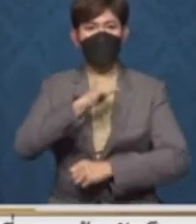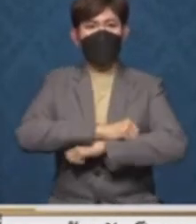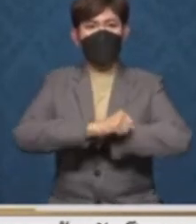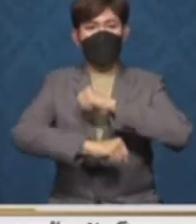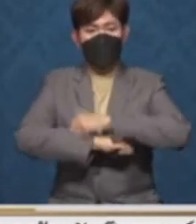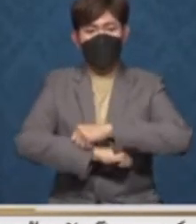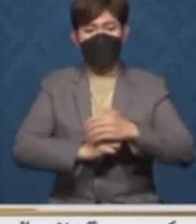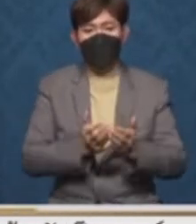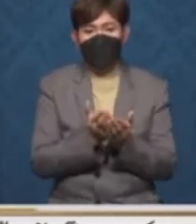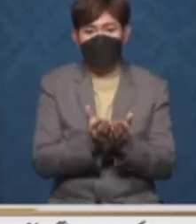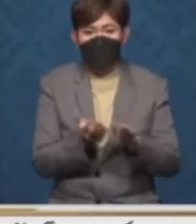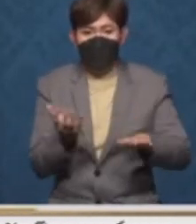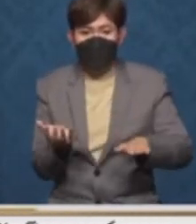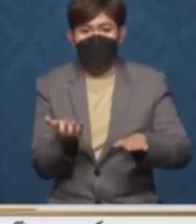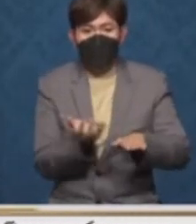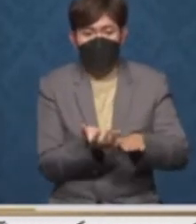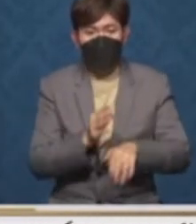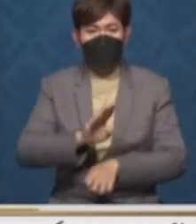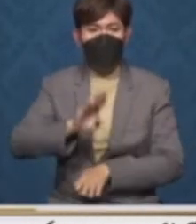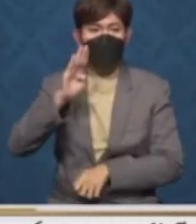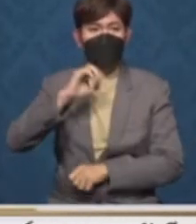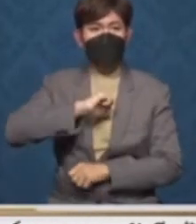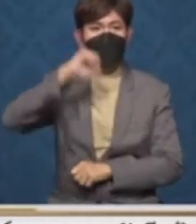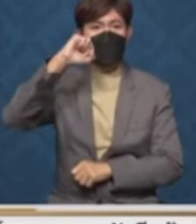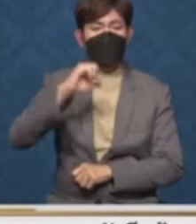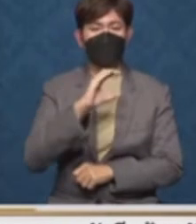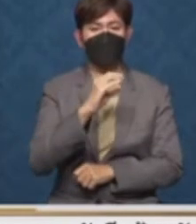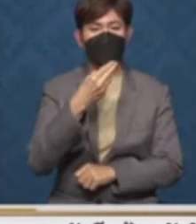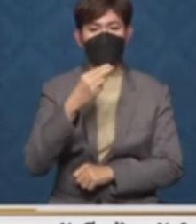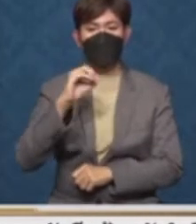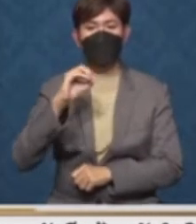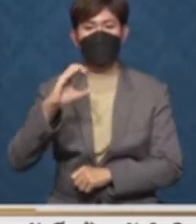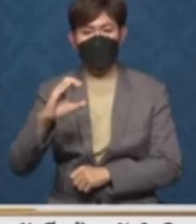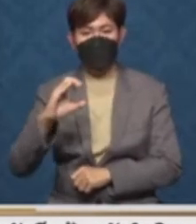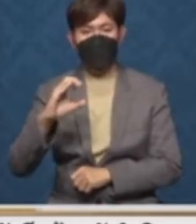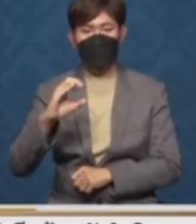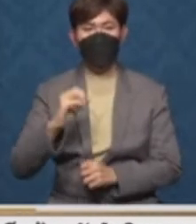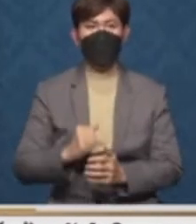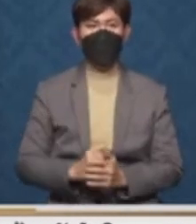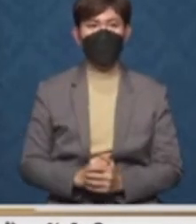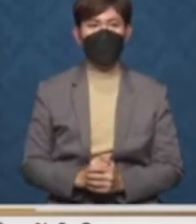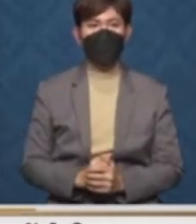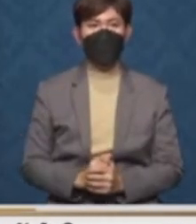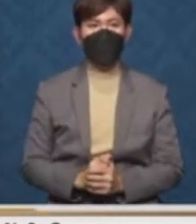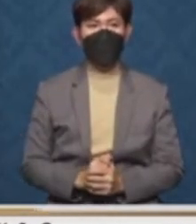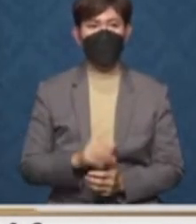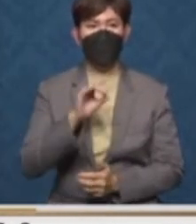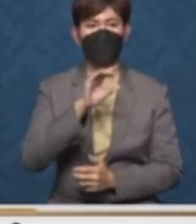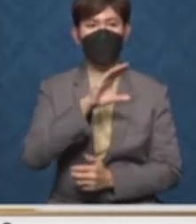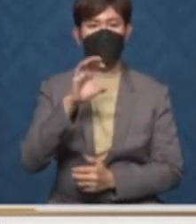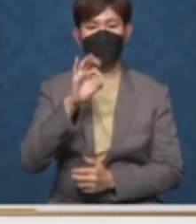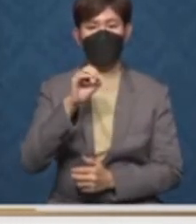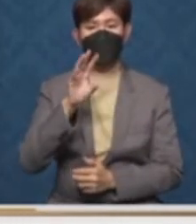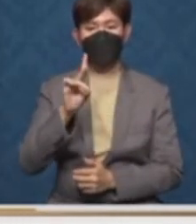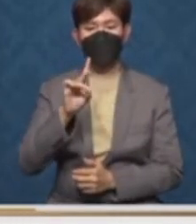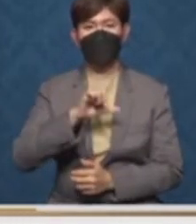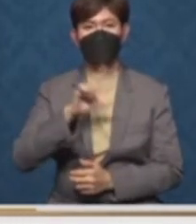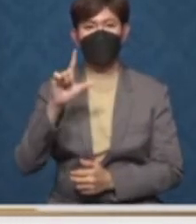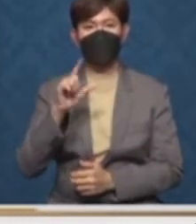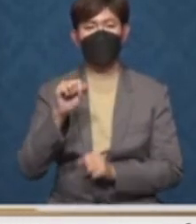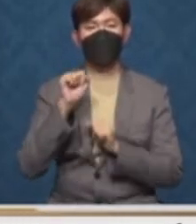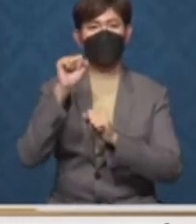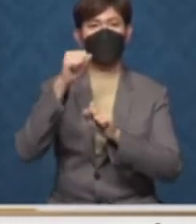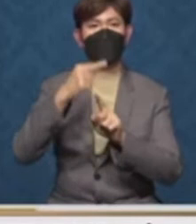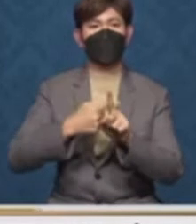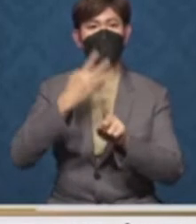อดเรือดำน้ำครับบริษัทที่ชนะก็คือ CSOC นะครับ897ล้านประกาศเมื่อ26เมษ